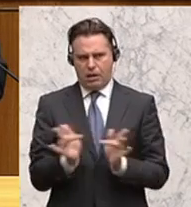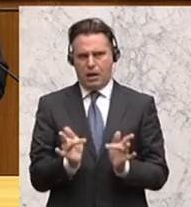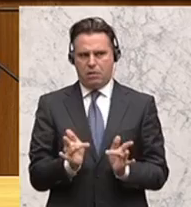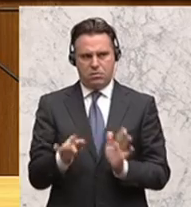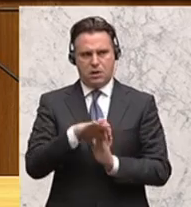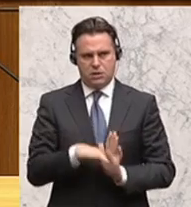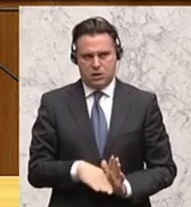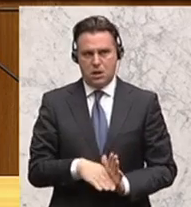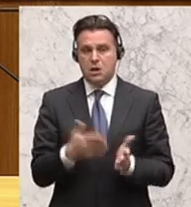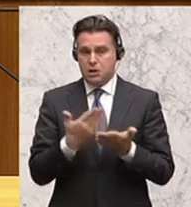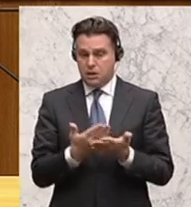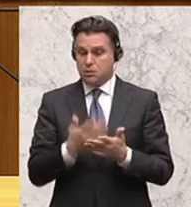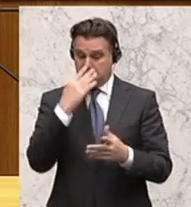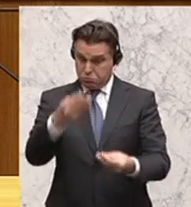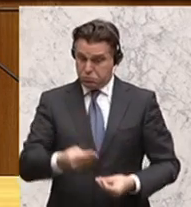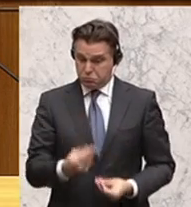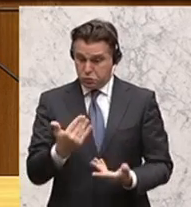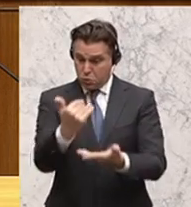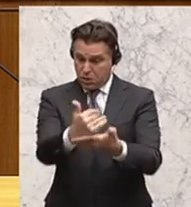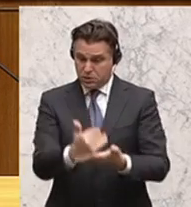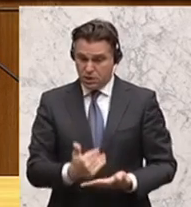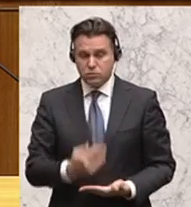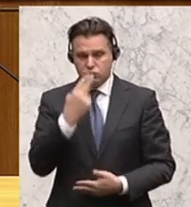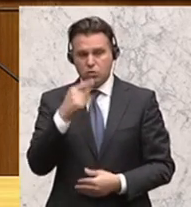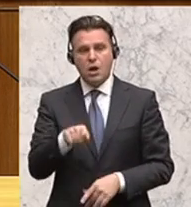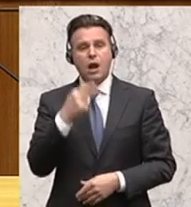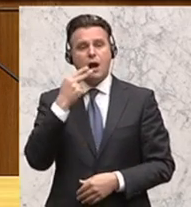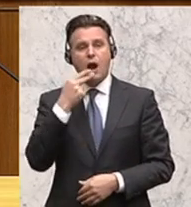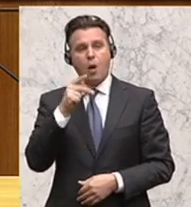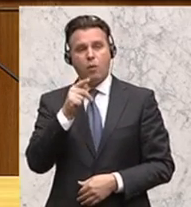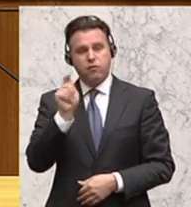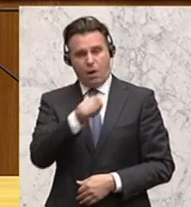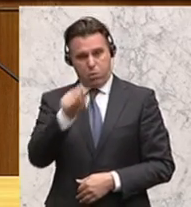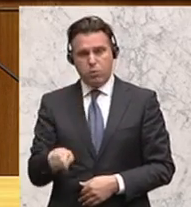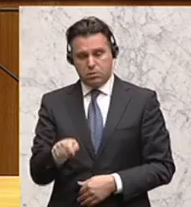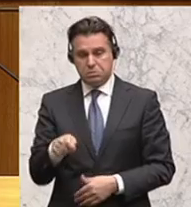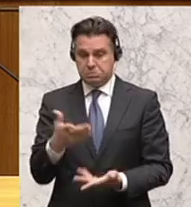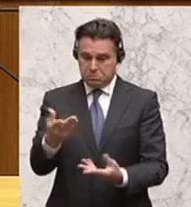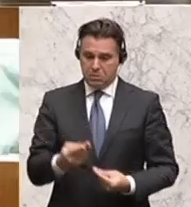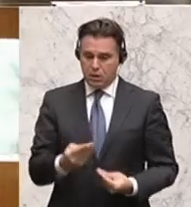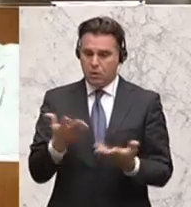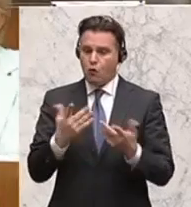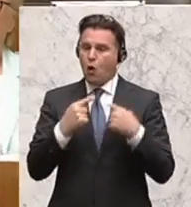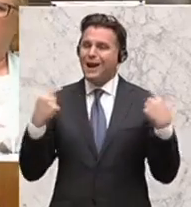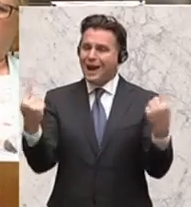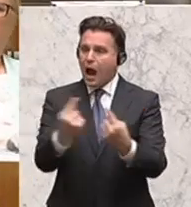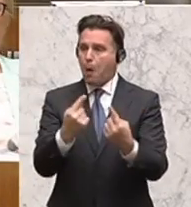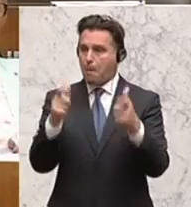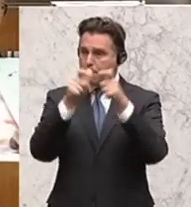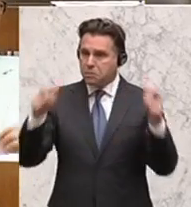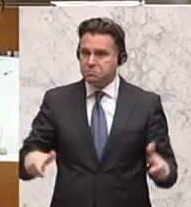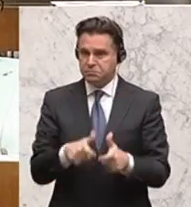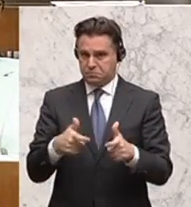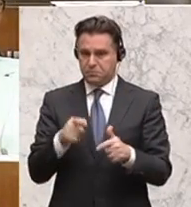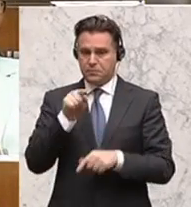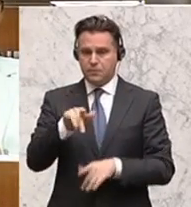wenn man das, was bis dato vorliegt, hernimmt, dann soll das Rauchverbot laut dem Plan, den wir kennen, in Räumen oder sonstigen Einrichtungen